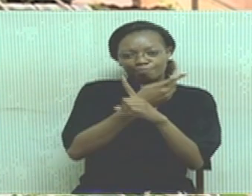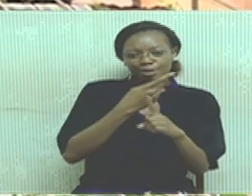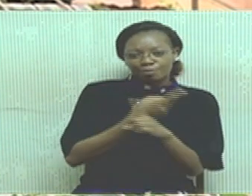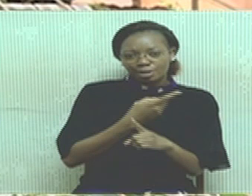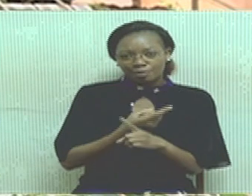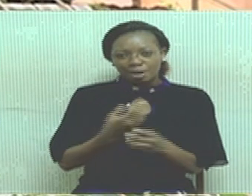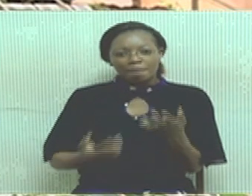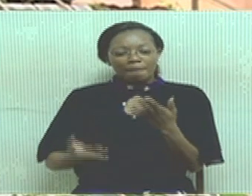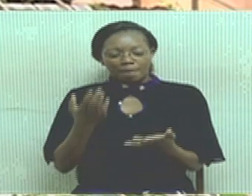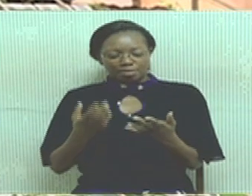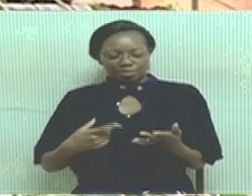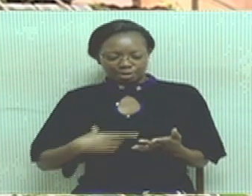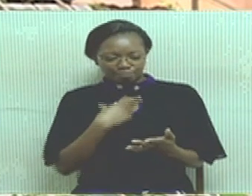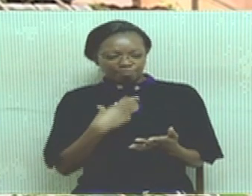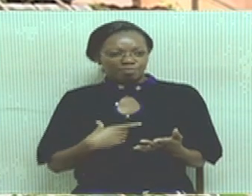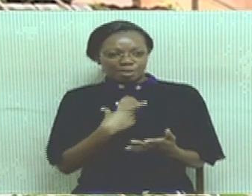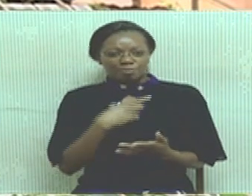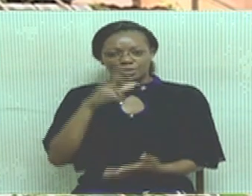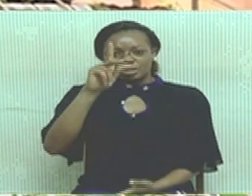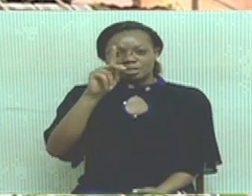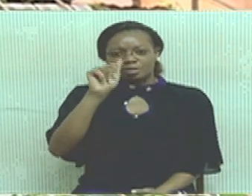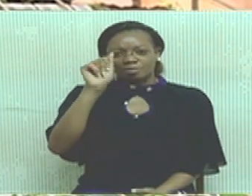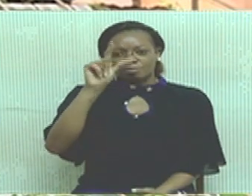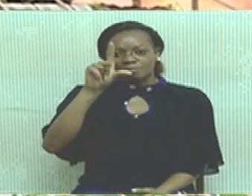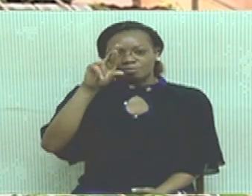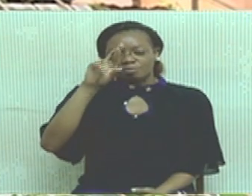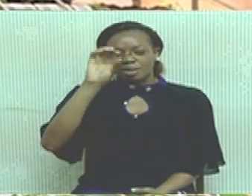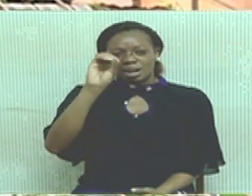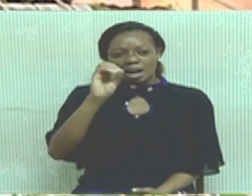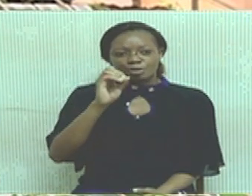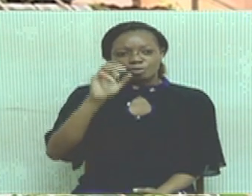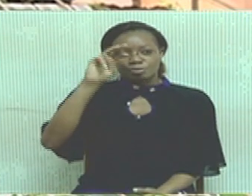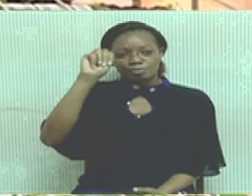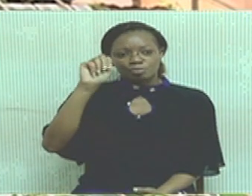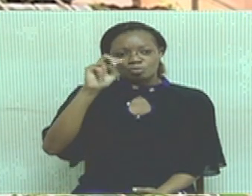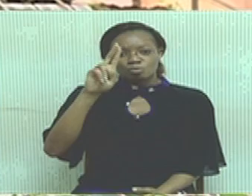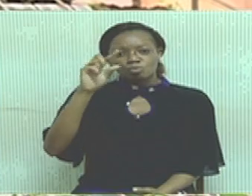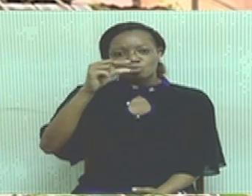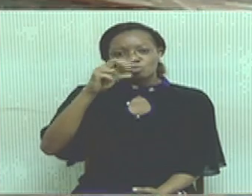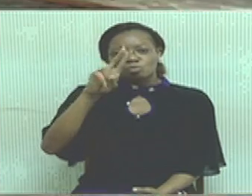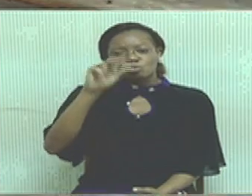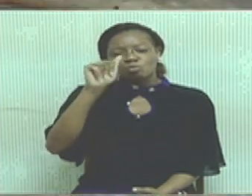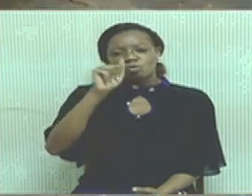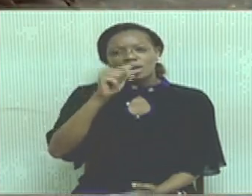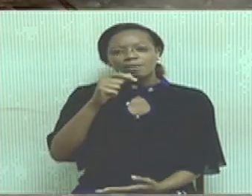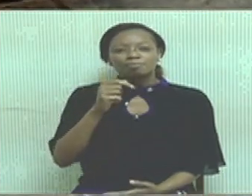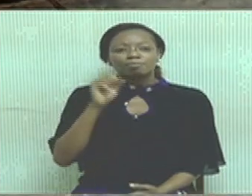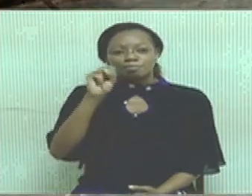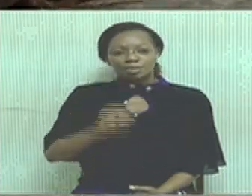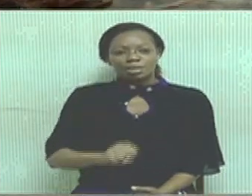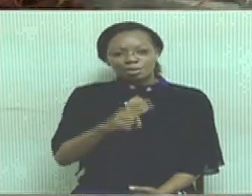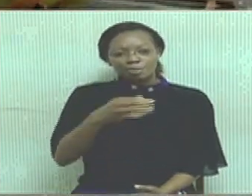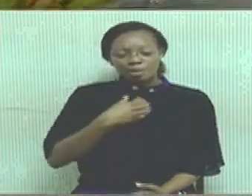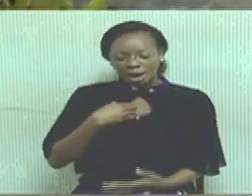pia tembelea kituo cha utafiti cha Calro, kile ambao kiko Muguga South.